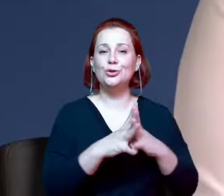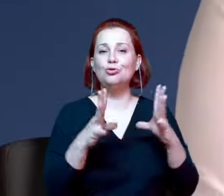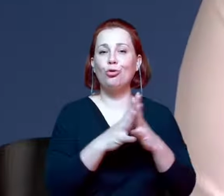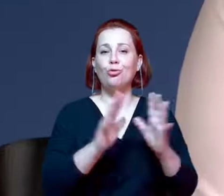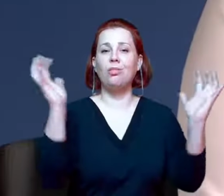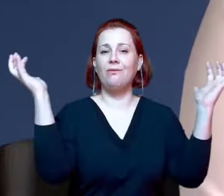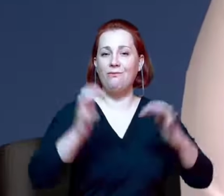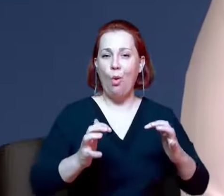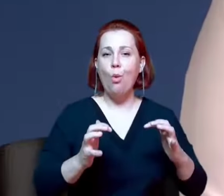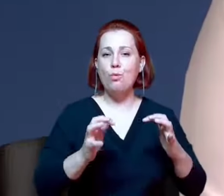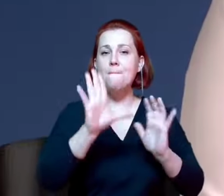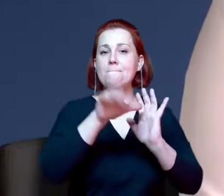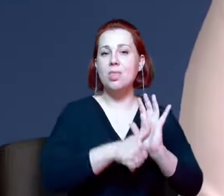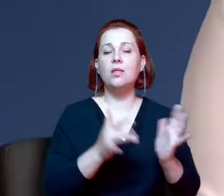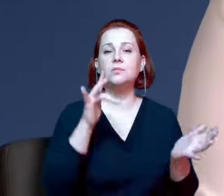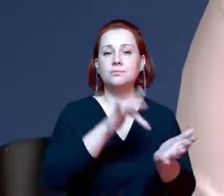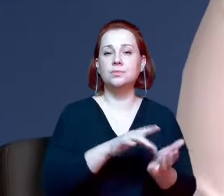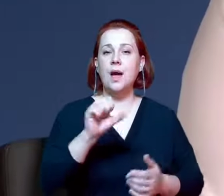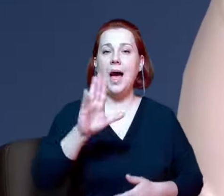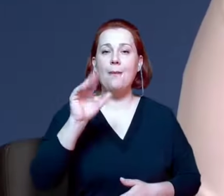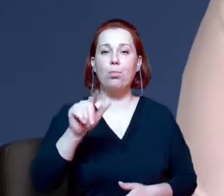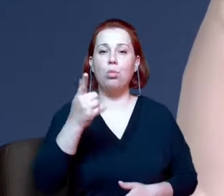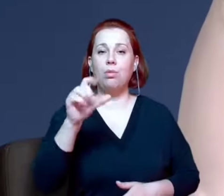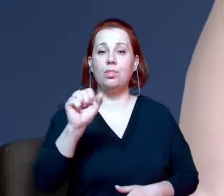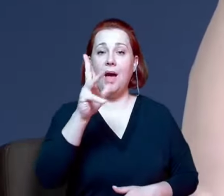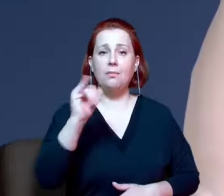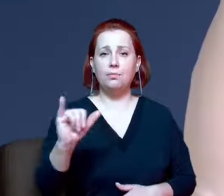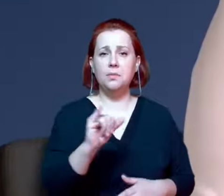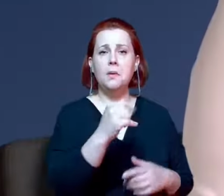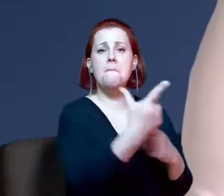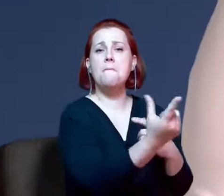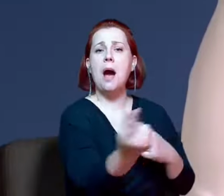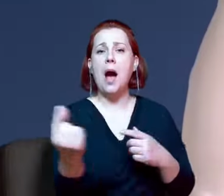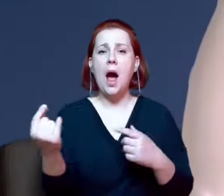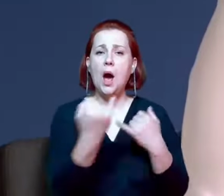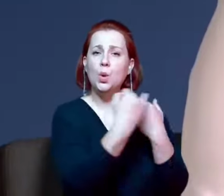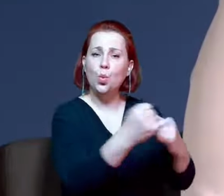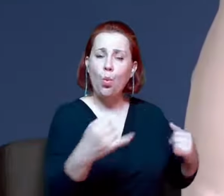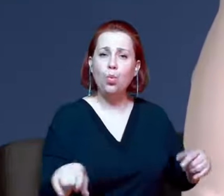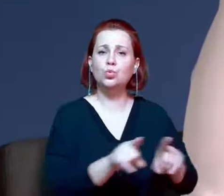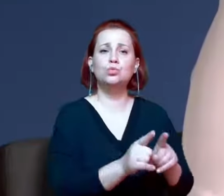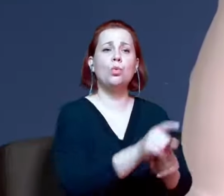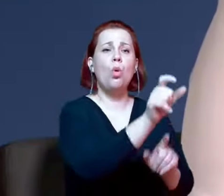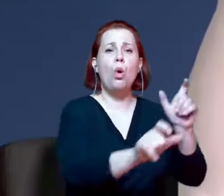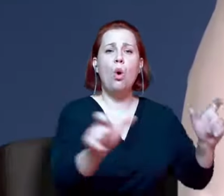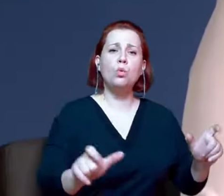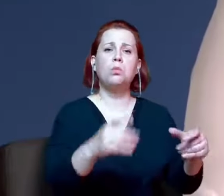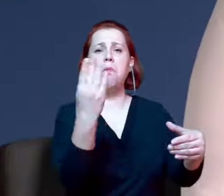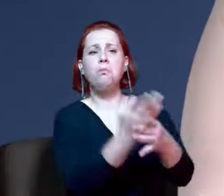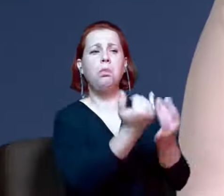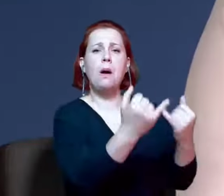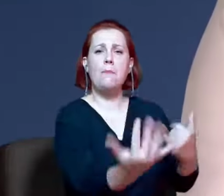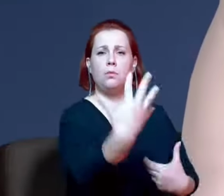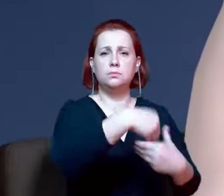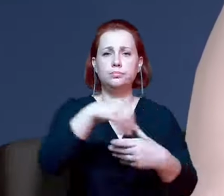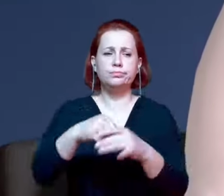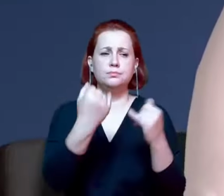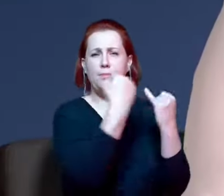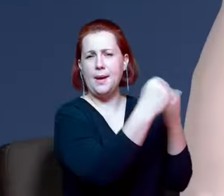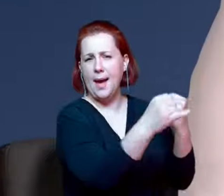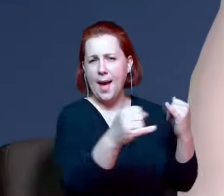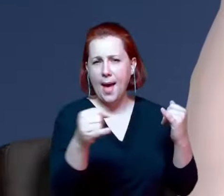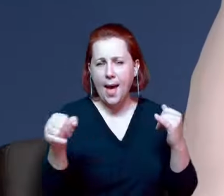Światowego Forum Miejskiego w Abu Dhabi przez różnych partnerów, przez różne grupy interesariuszy, przez różnorodne